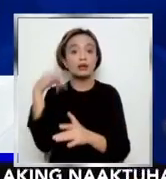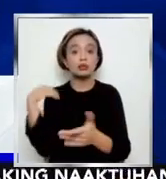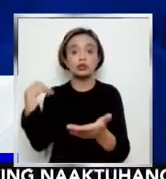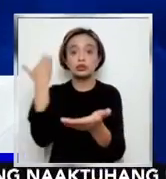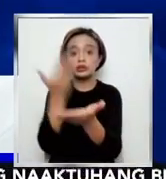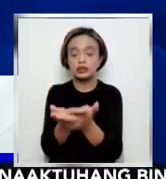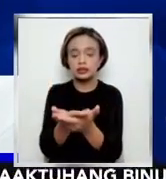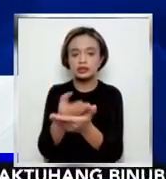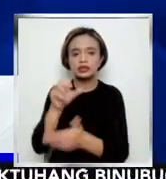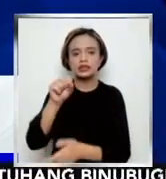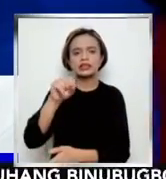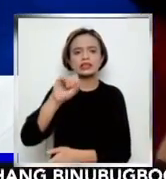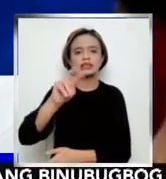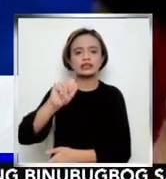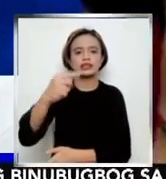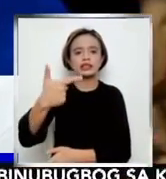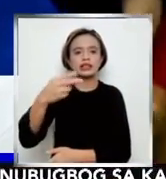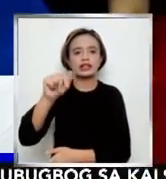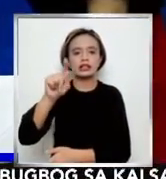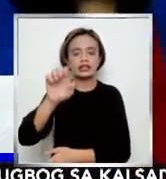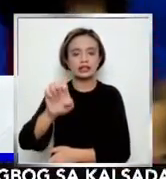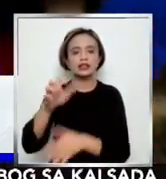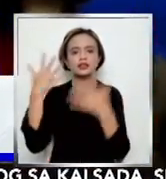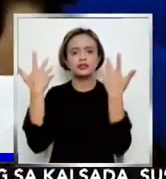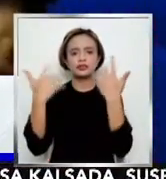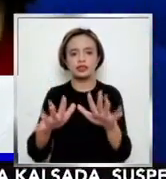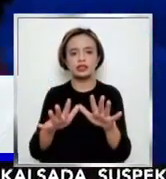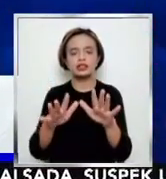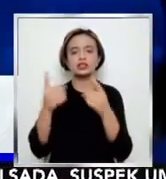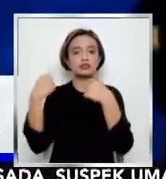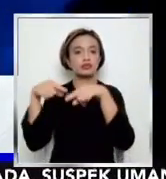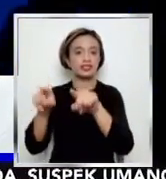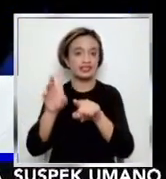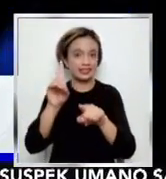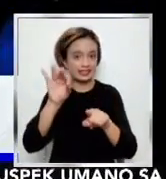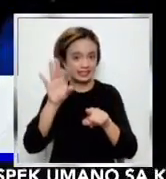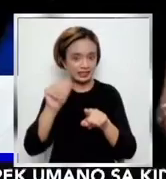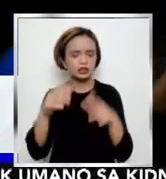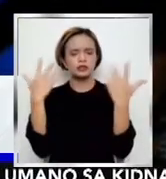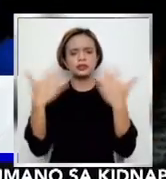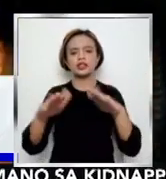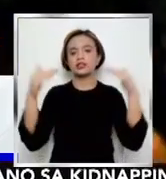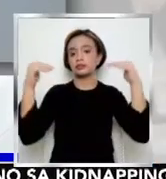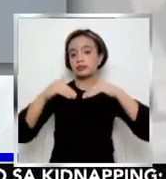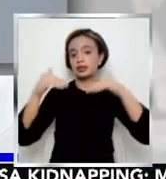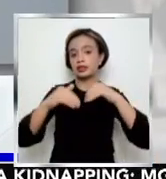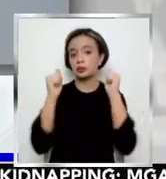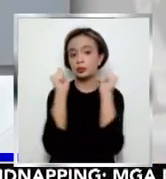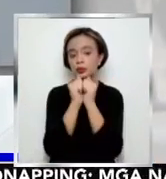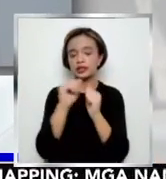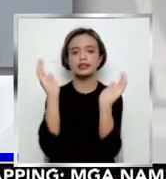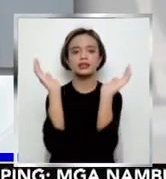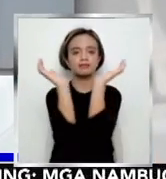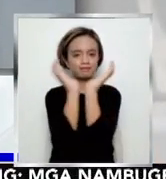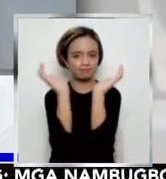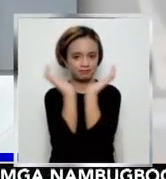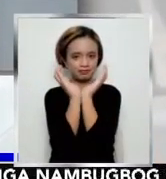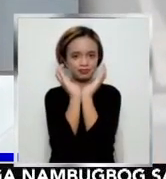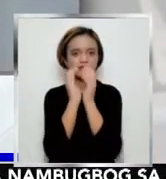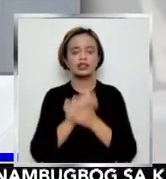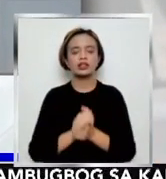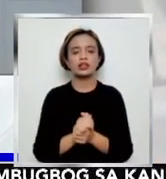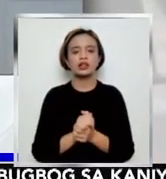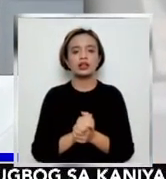Singhate. Nag-courtesy call na raw siya sa DFA, nakipagpulong din daw sa DSWD. Nakatakda rin